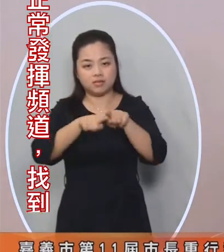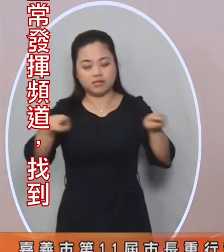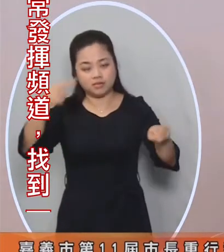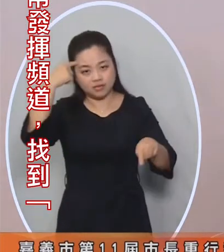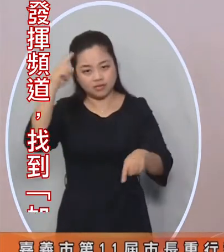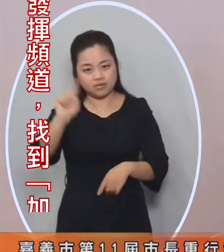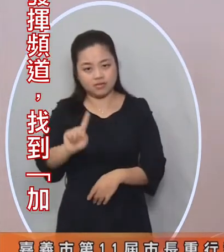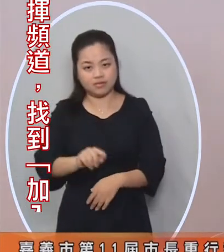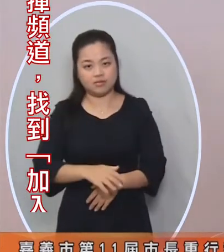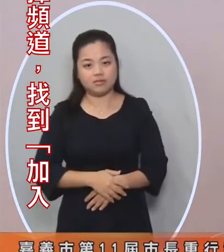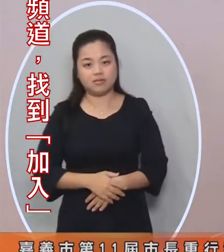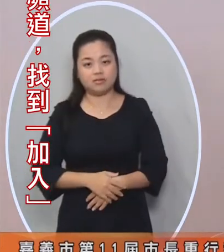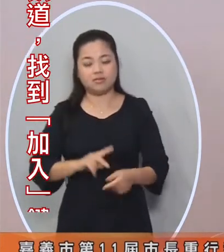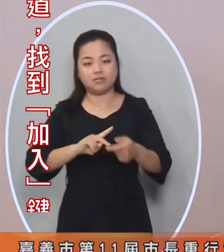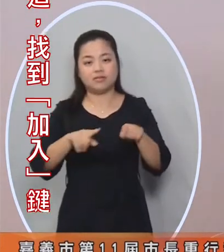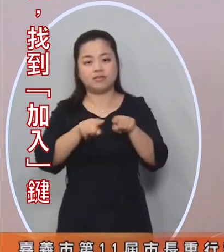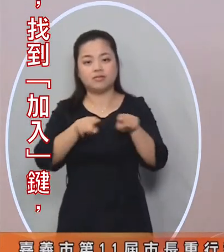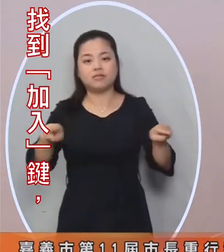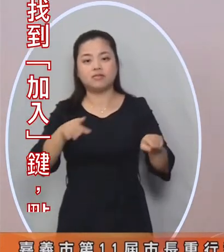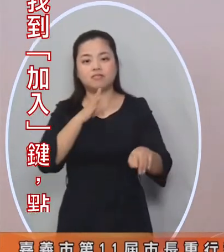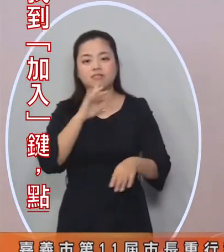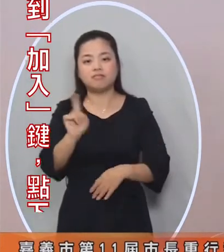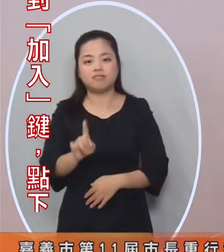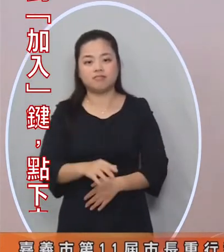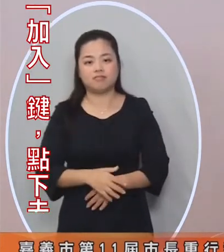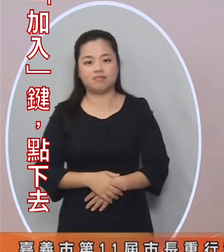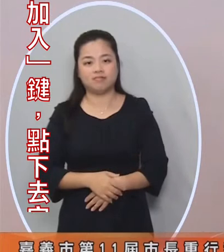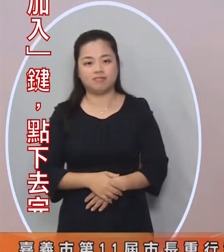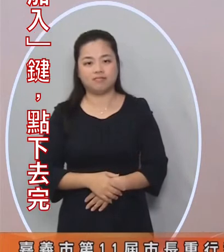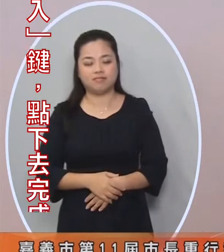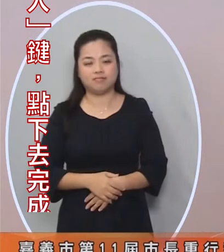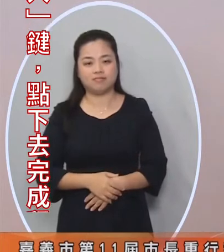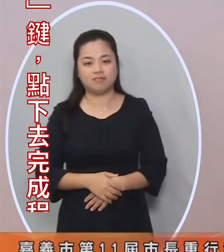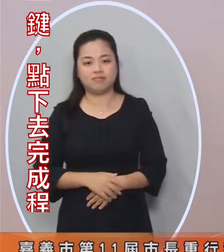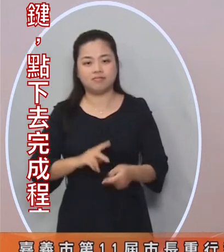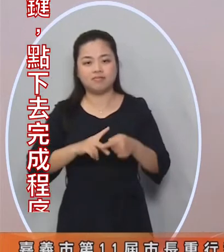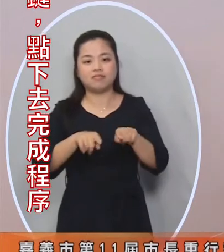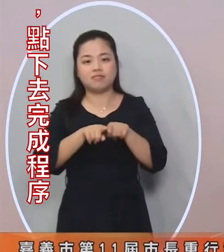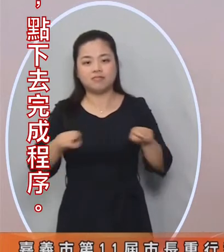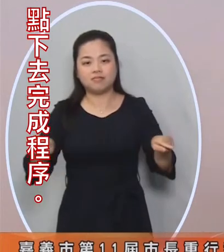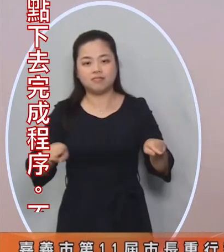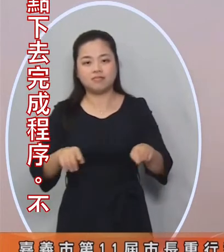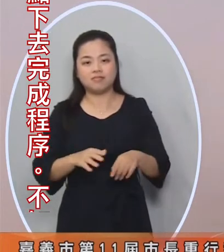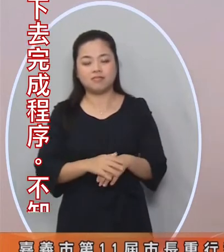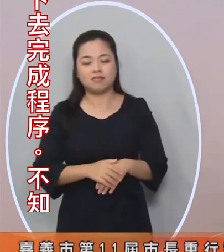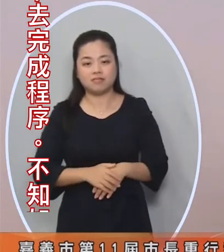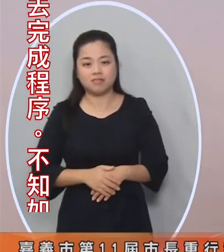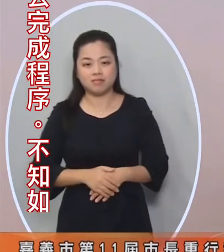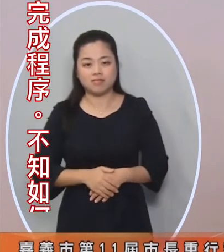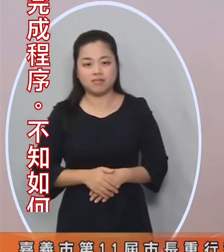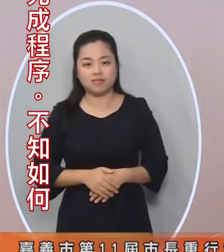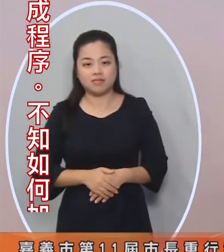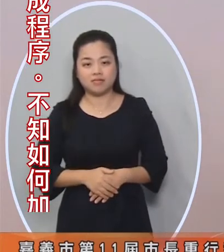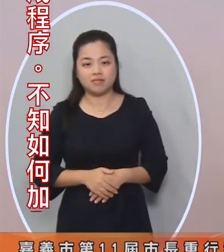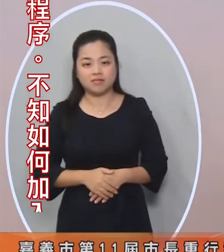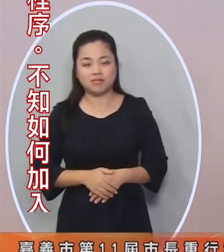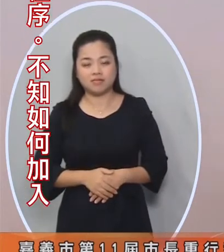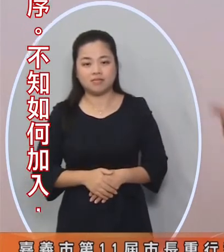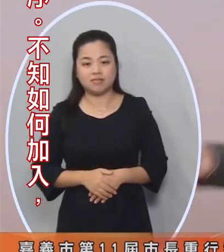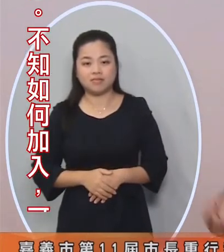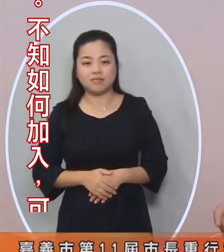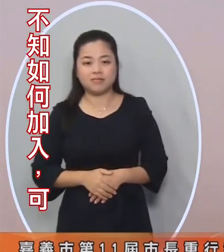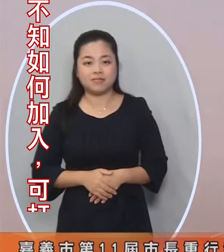平？和平就是，吼、哦，和平就 military， 吼、哦、